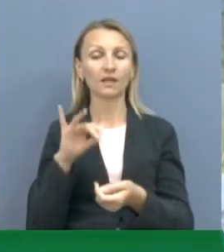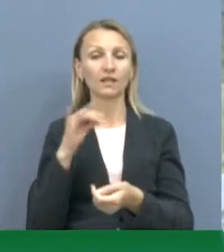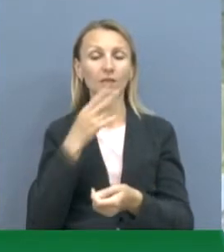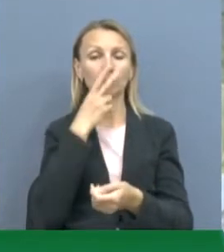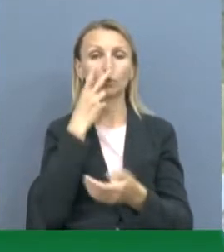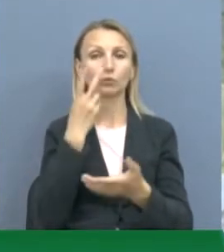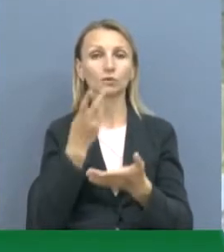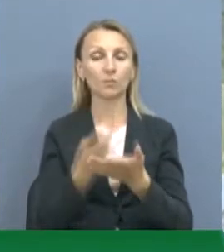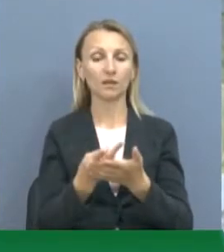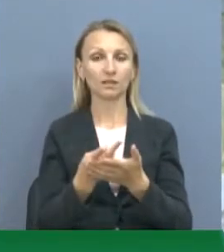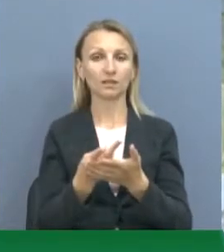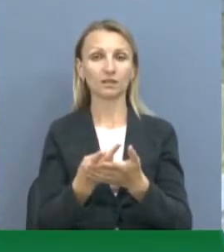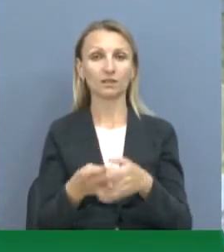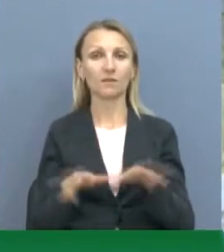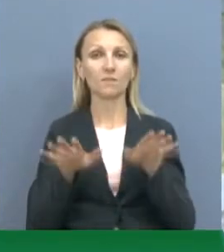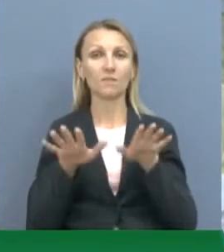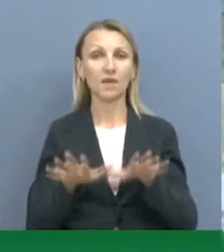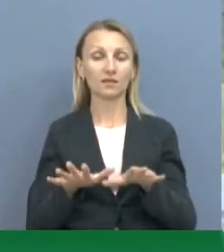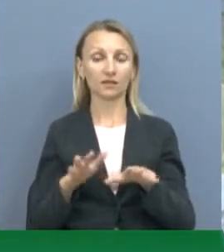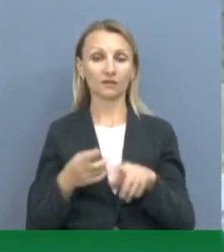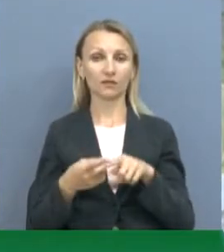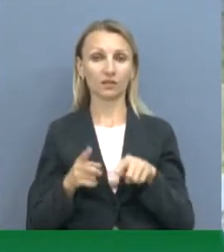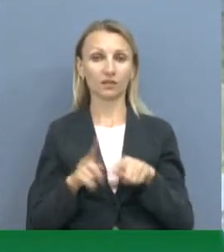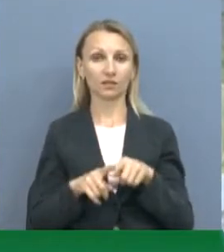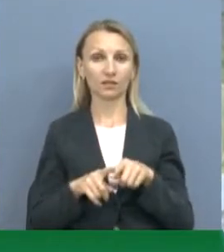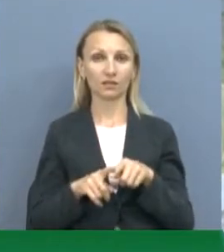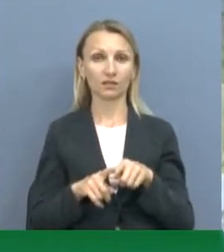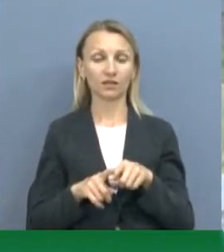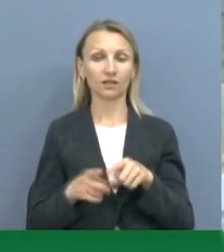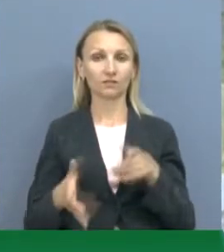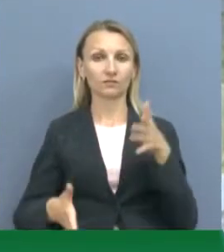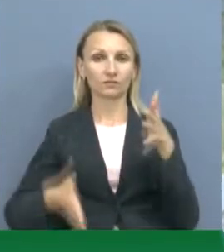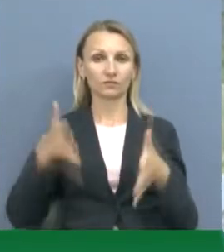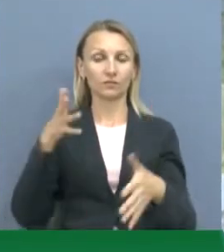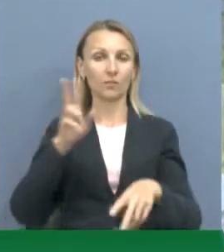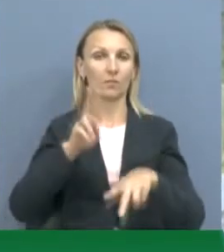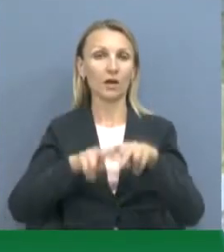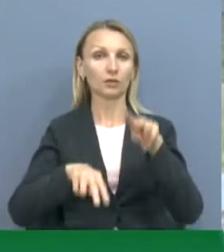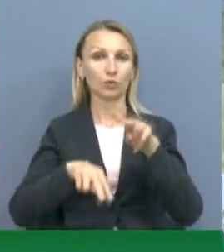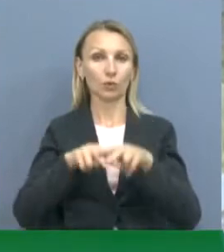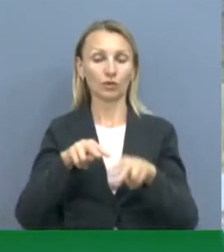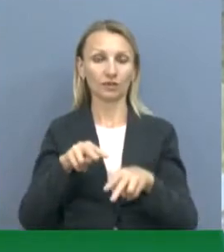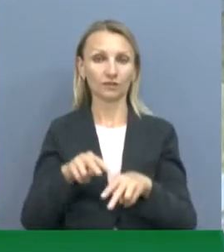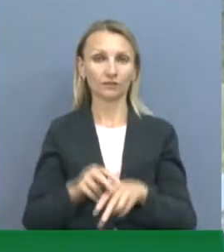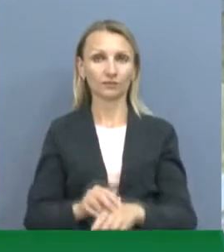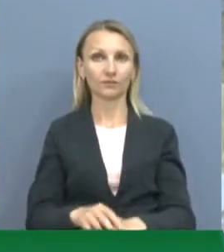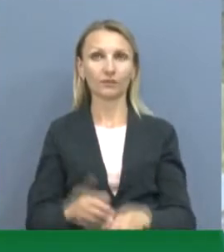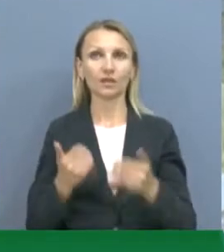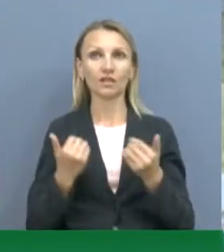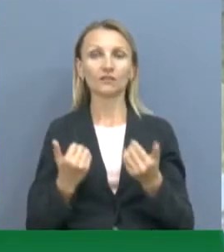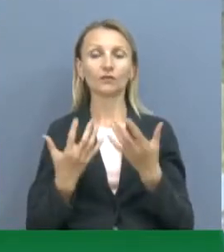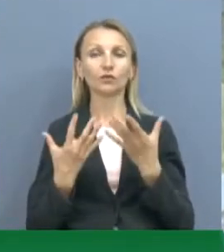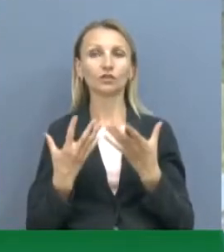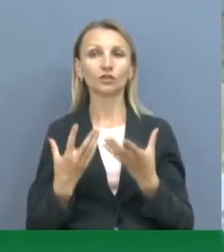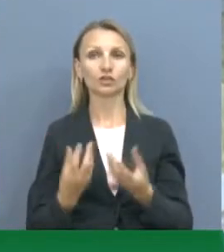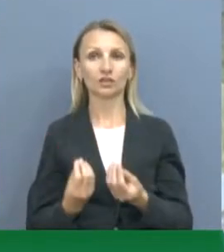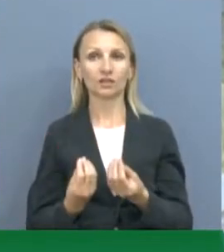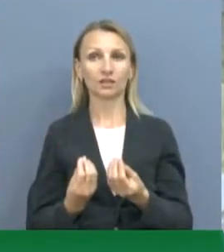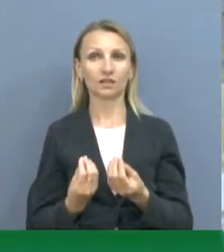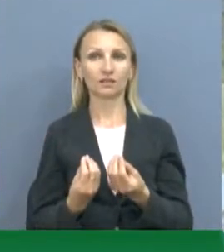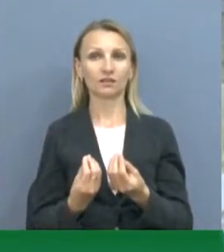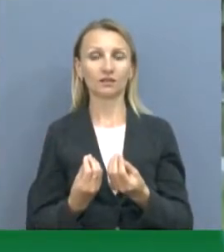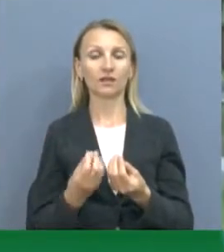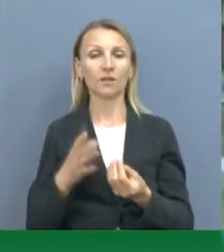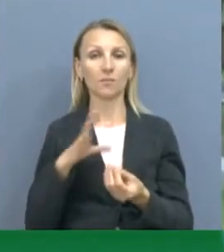этих, вместо этого частного сектора, многоэтажную застройку. На данный момент ПДП на градсовете